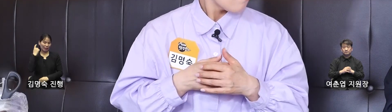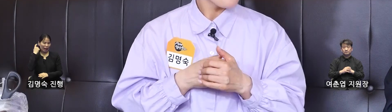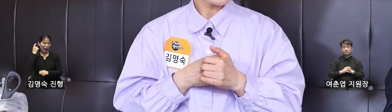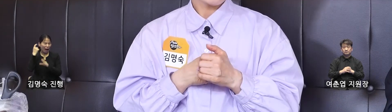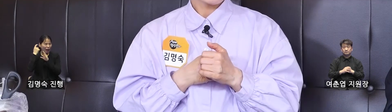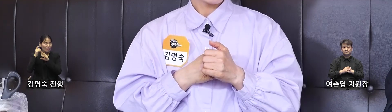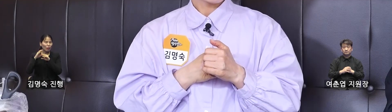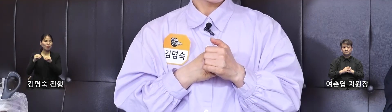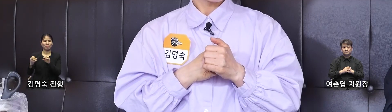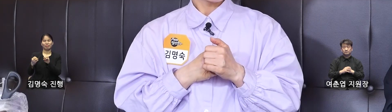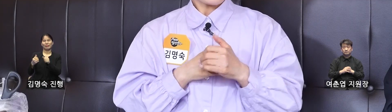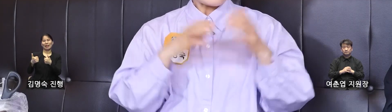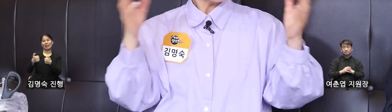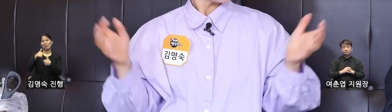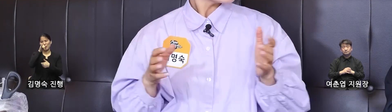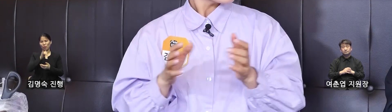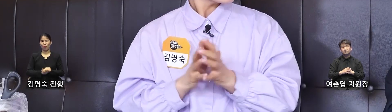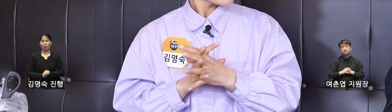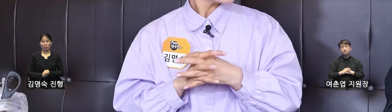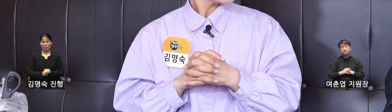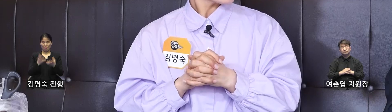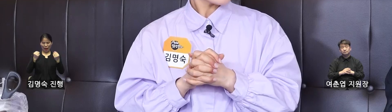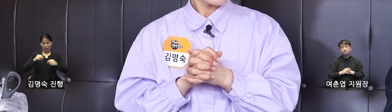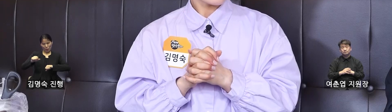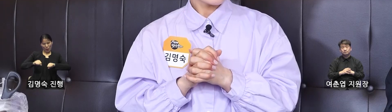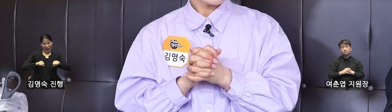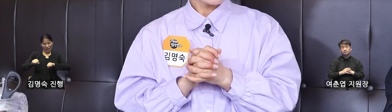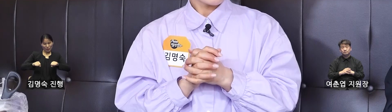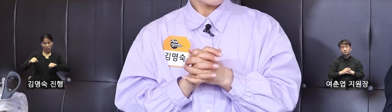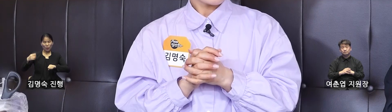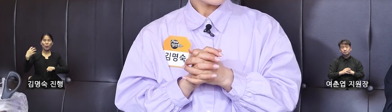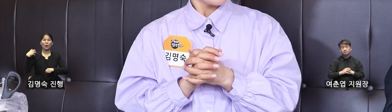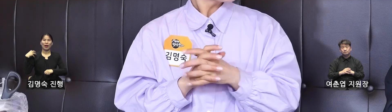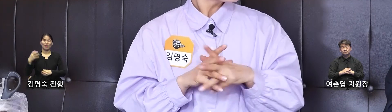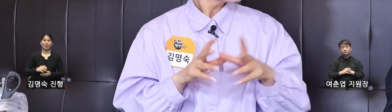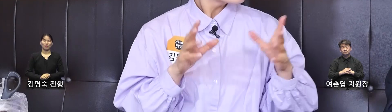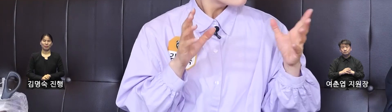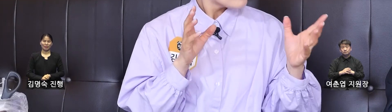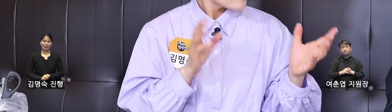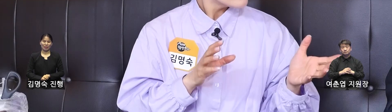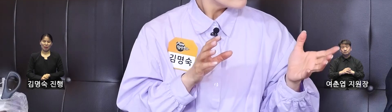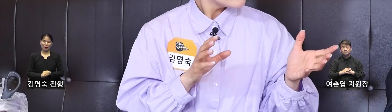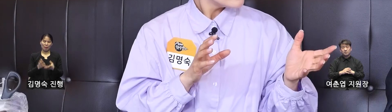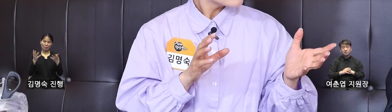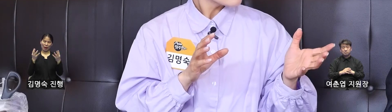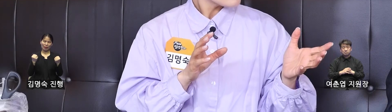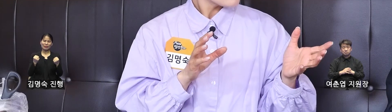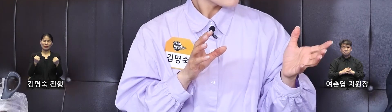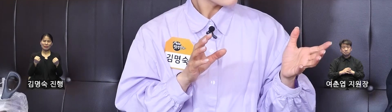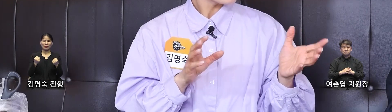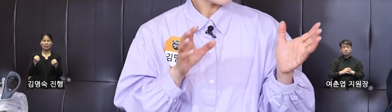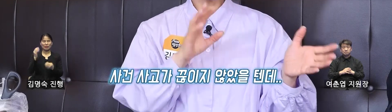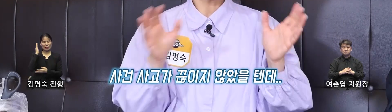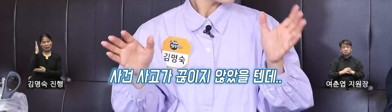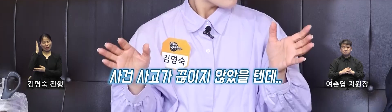들으시잖아요. 네. 그 많은 활동을 하시면서 에피소드도 많이 있을 것 같고 사건